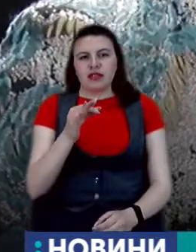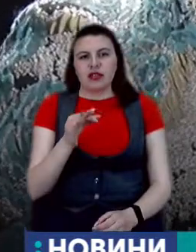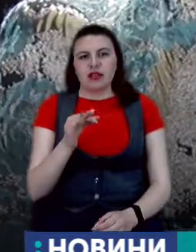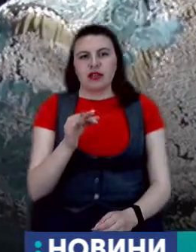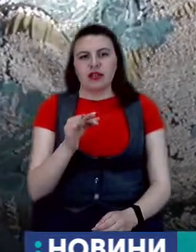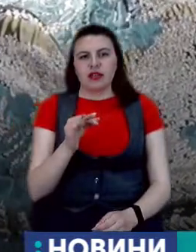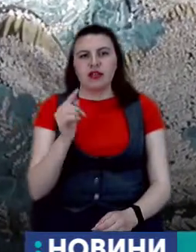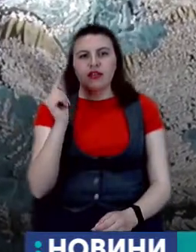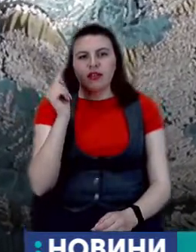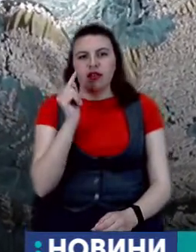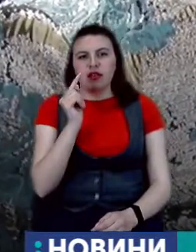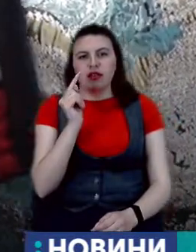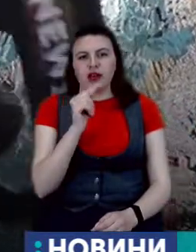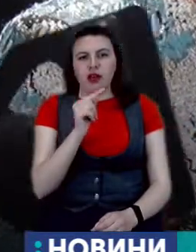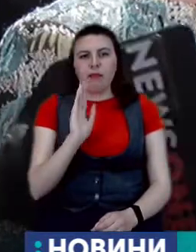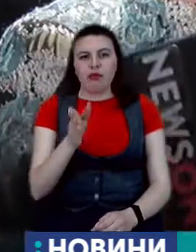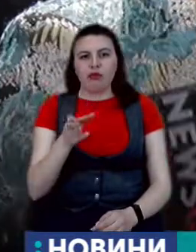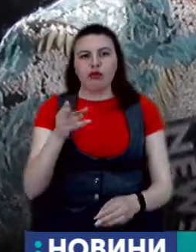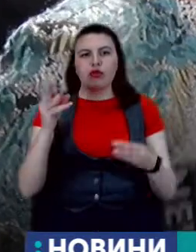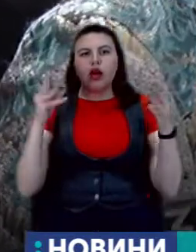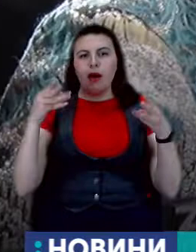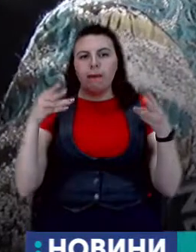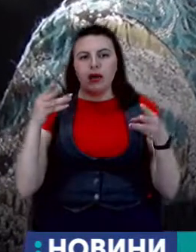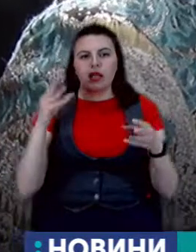Стоп. Там будуть камери, там все це буде.